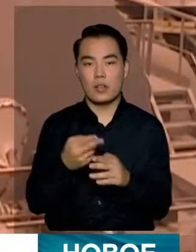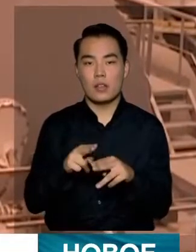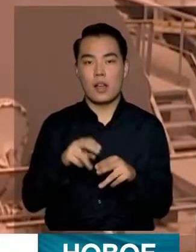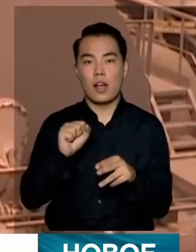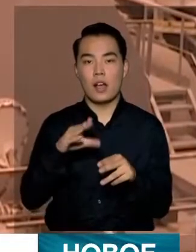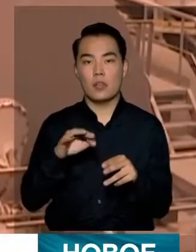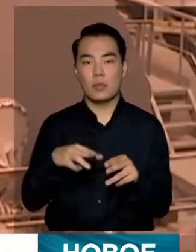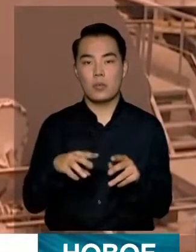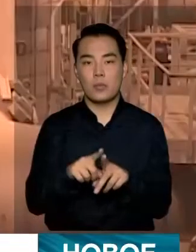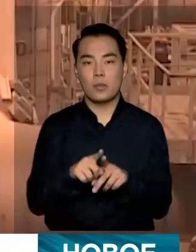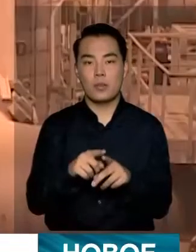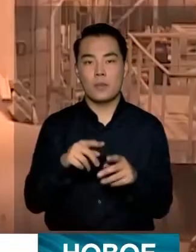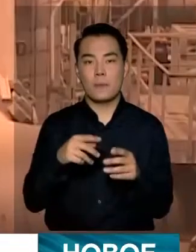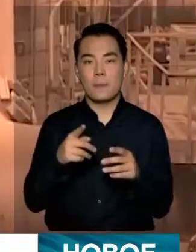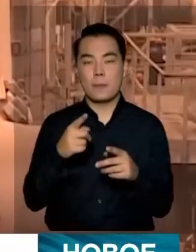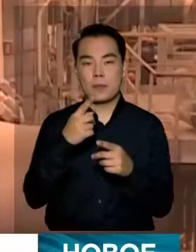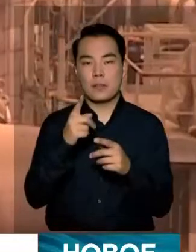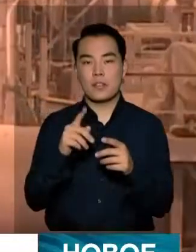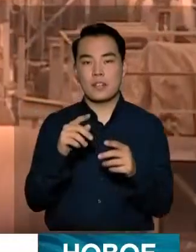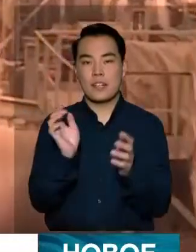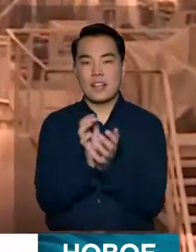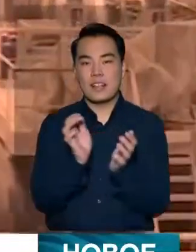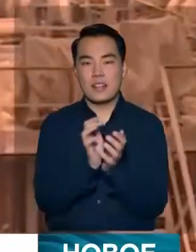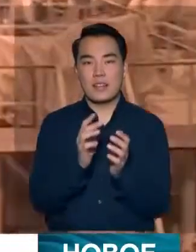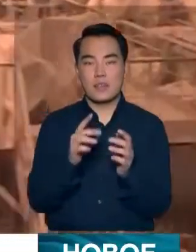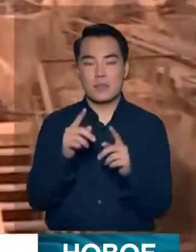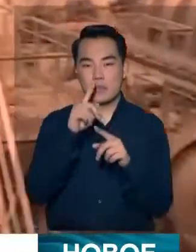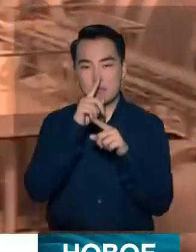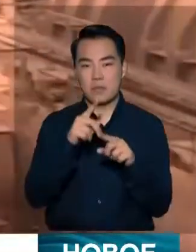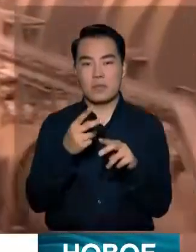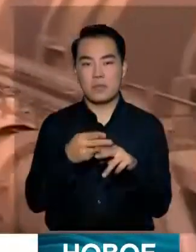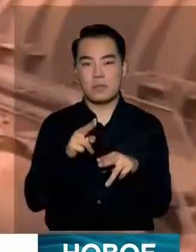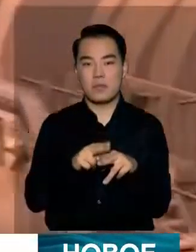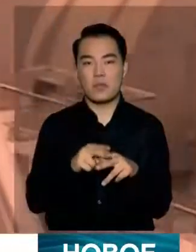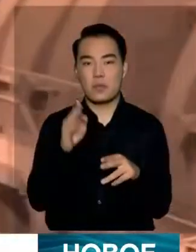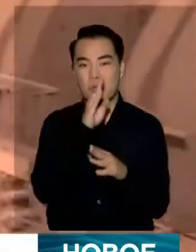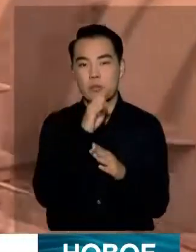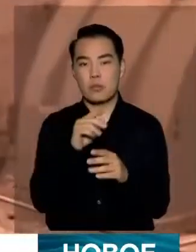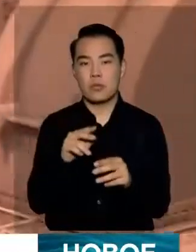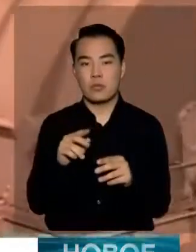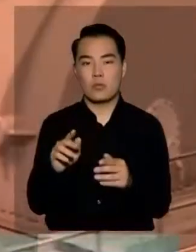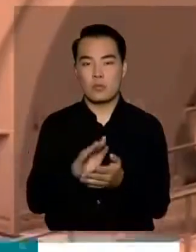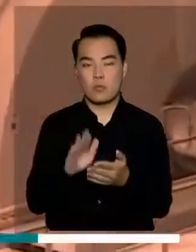снизить выбросы углекислого газа в атмосферу в среднем на 8 млн тонн в год